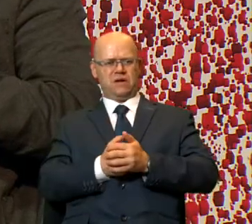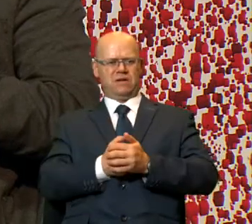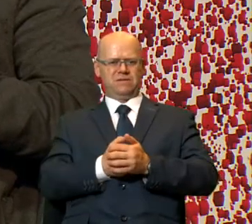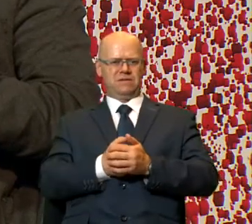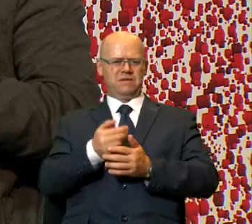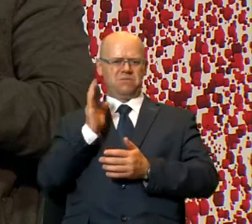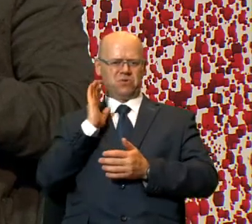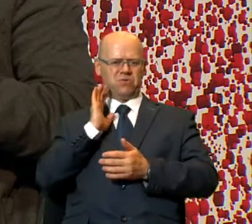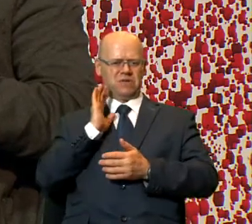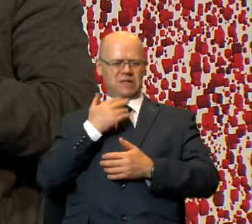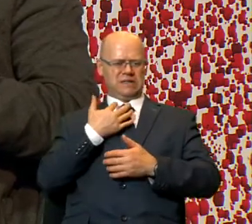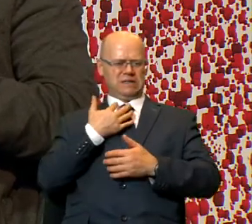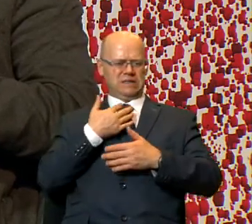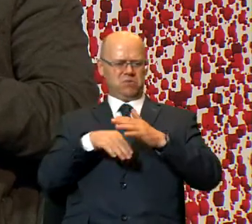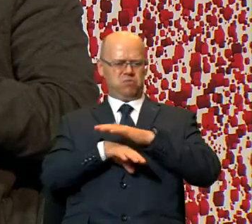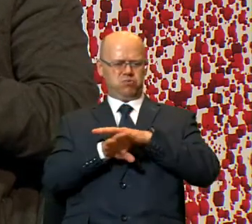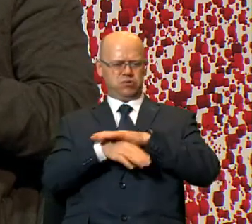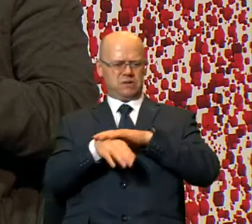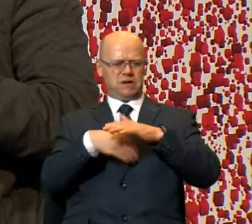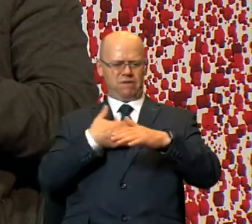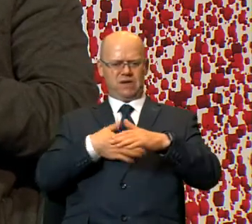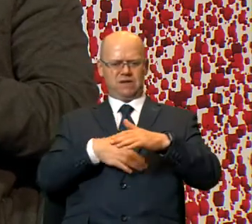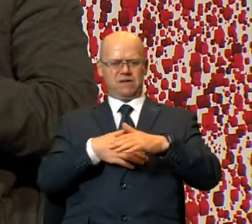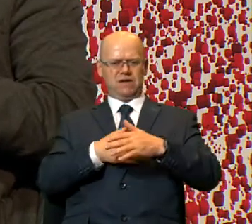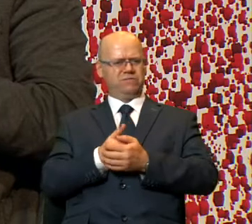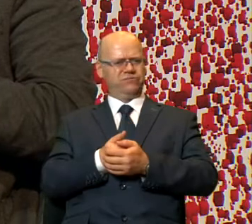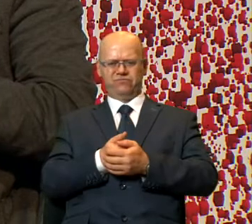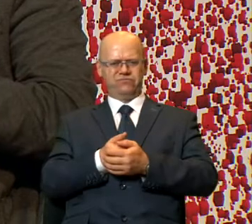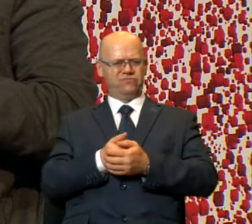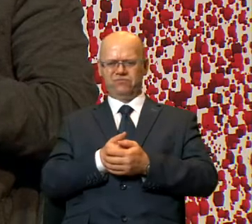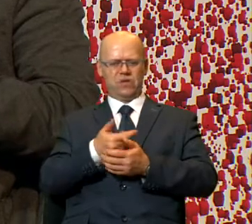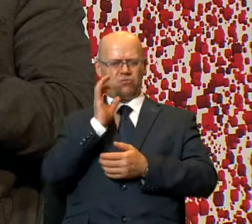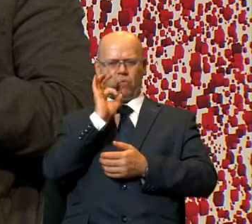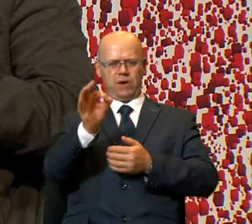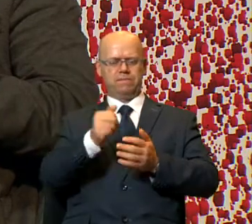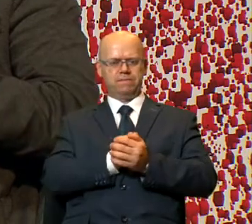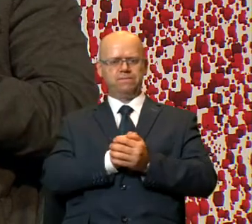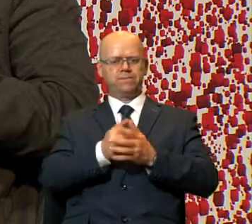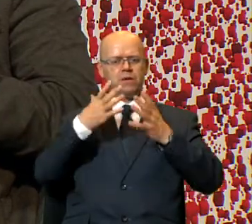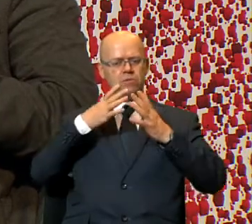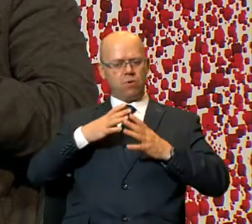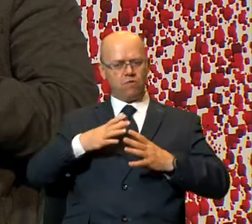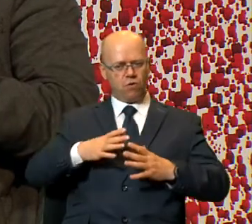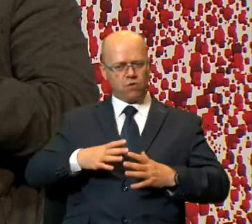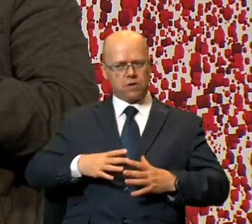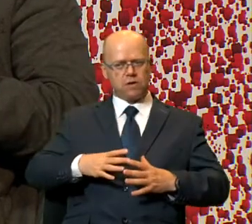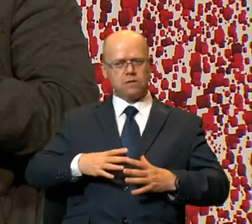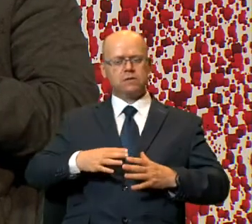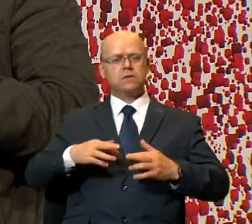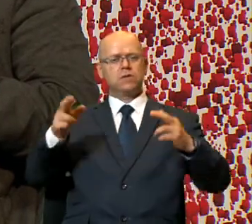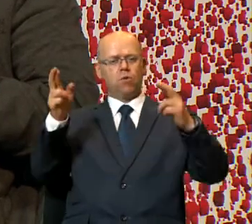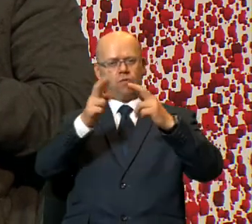podobnymi pojęciami w psychologii, a więc spowolnienie musi pozwalać nam wciąż na utrzymanie